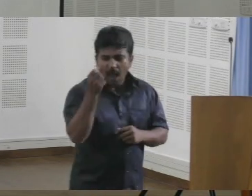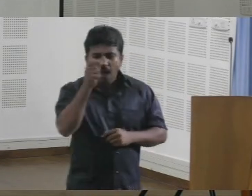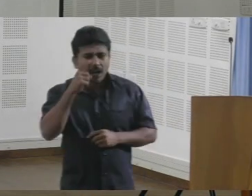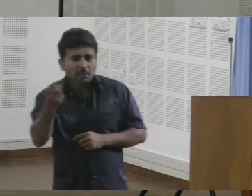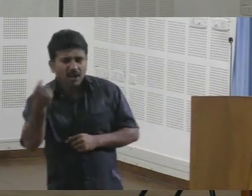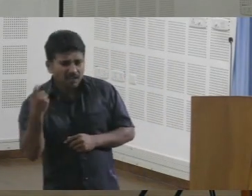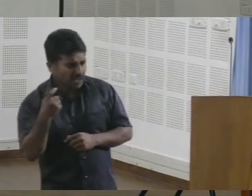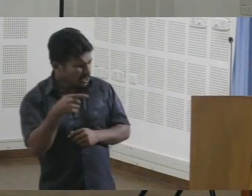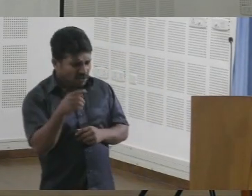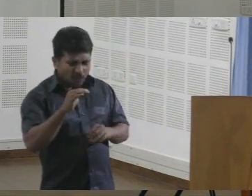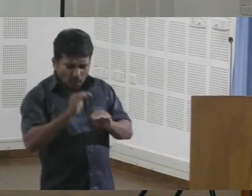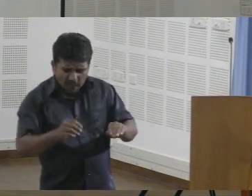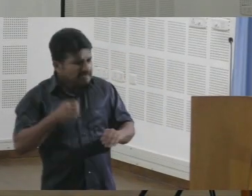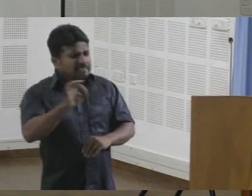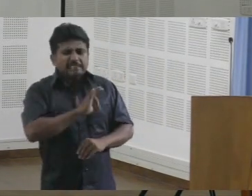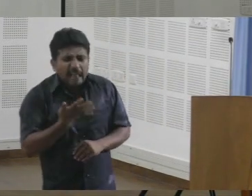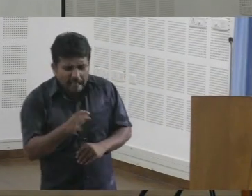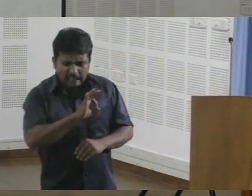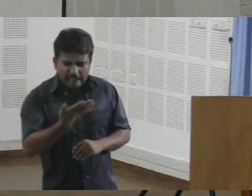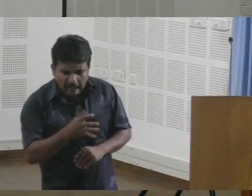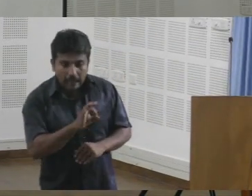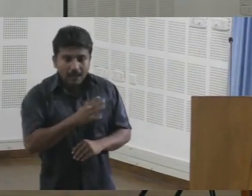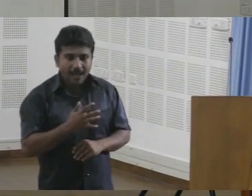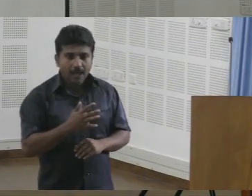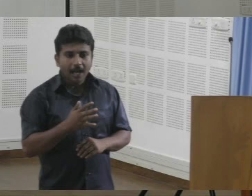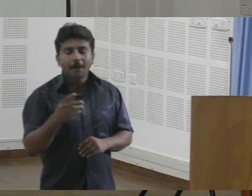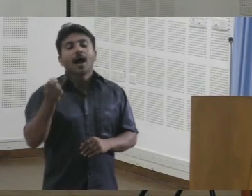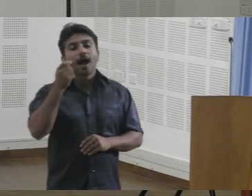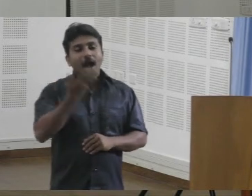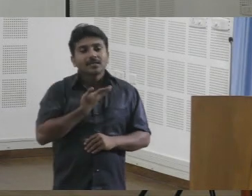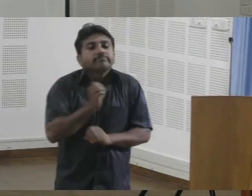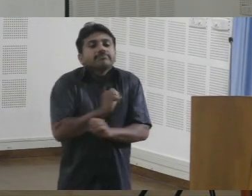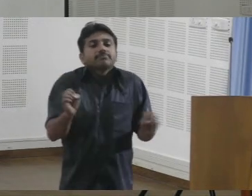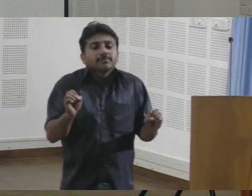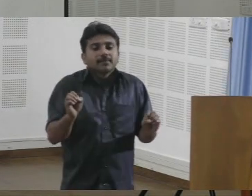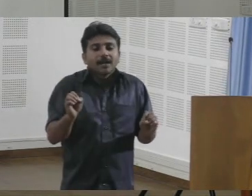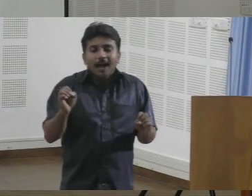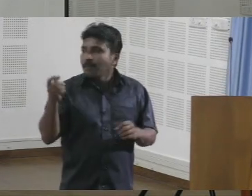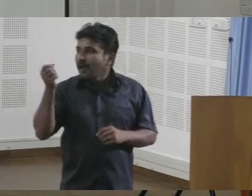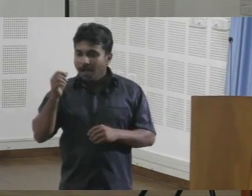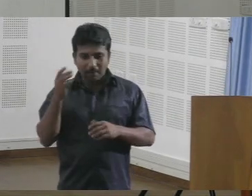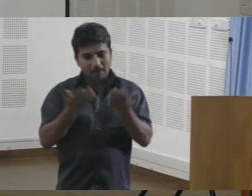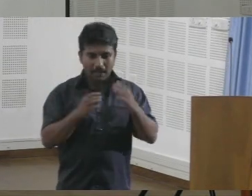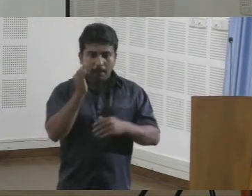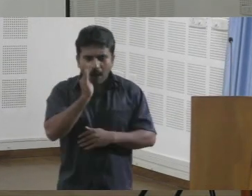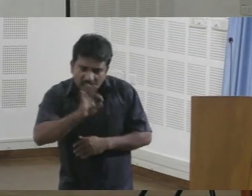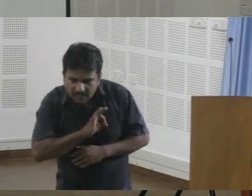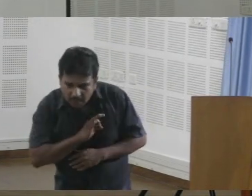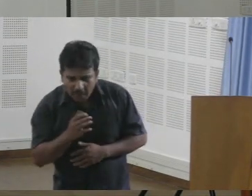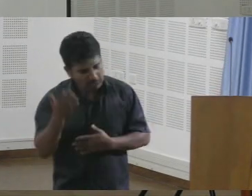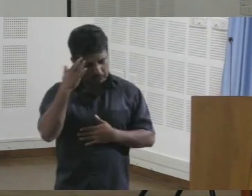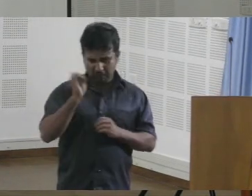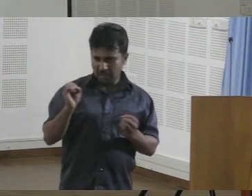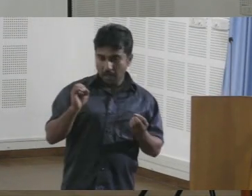രണ്ടോ ആഴ്ച ഒരു കാര്യം ചെയ്ത് നോക്കിയാലേ അറിയുള്ളൂ ആ കുട്ടി മ്യൂസിക്കിനോട് ഇഷ്ടമുണ്ടോ സ്വിമ്മിങ്ങിനോട് ഇഷ്ടമുണ്ടോ എന്നൊക്കെ. അവരുടെ